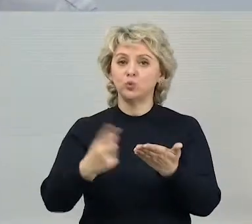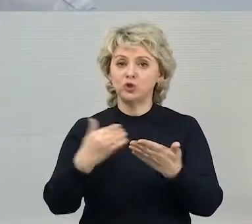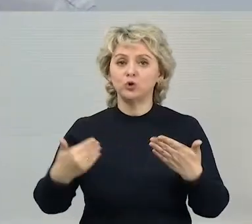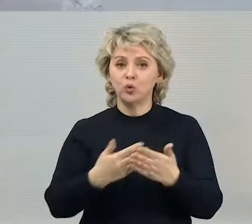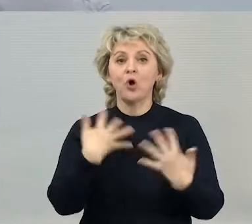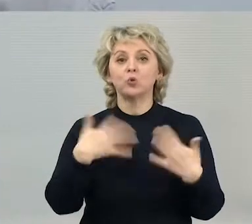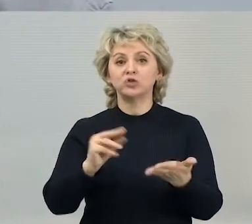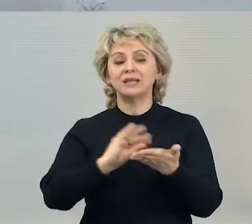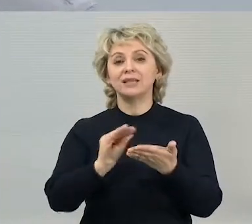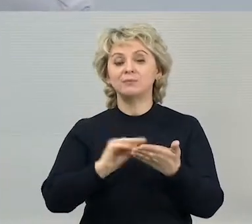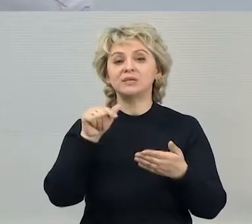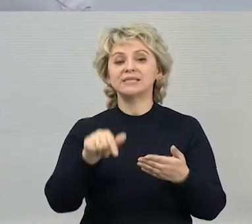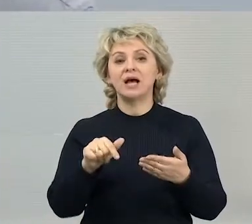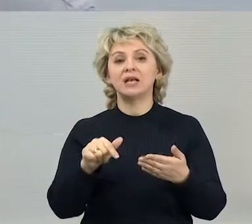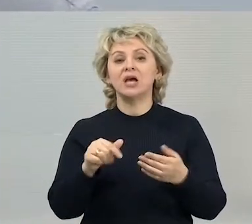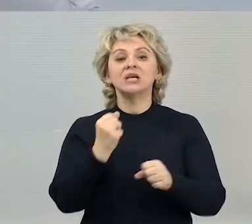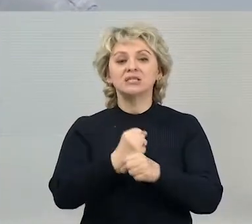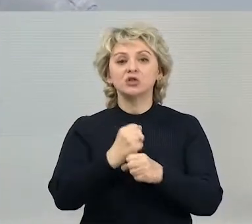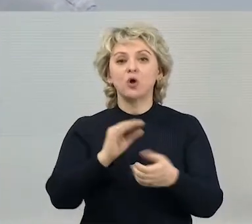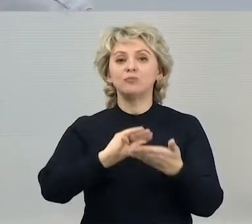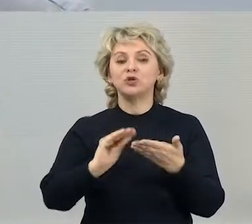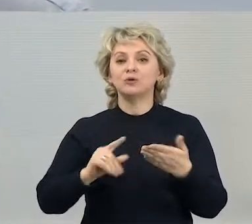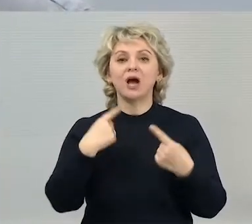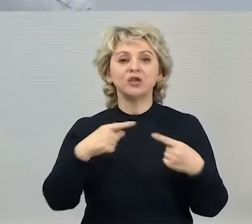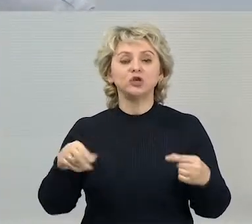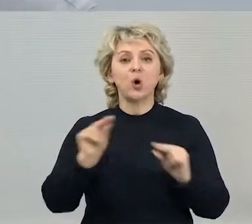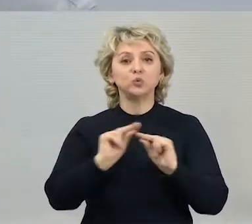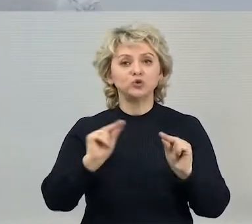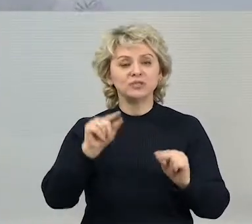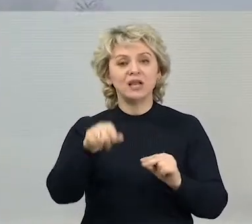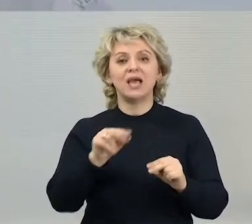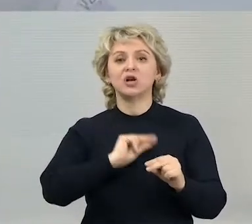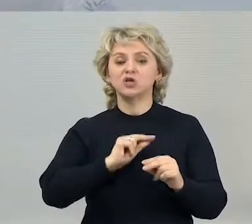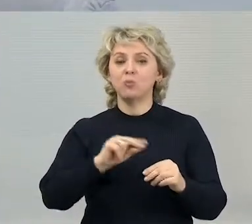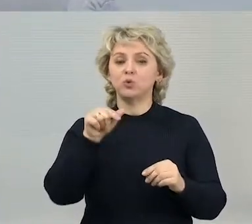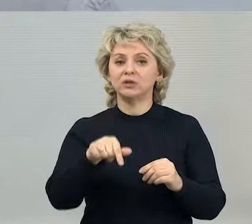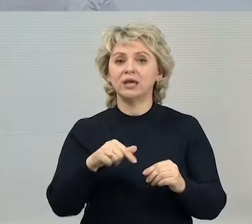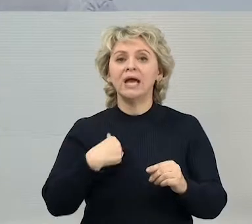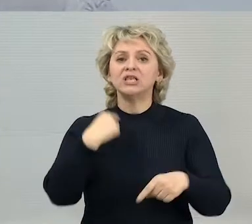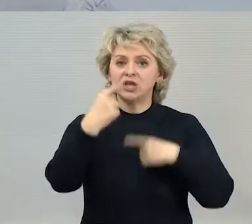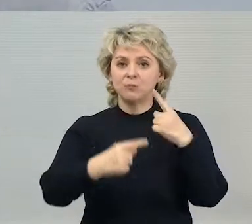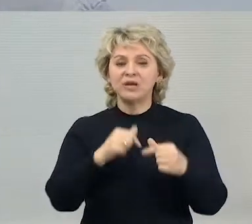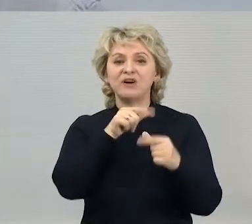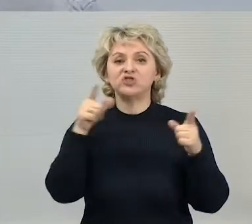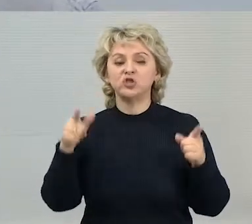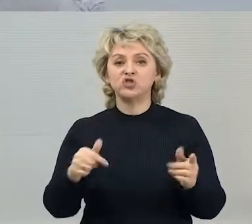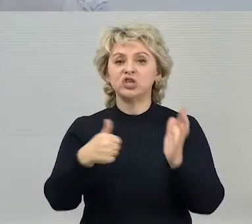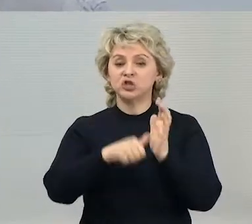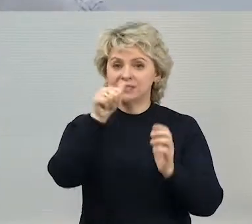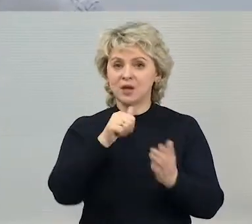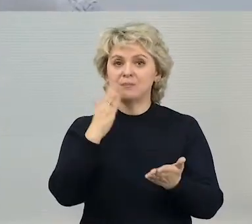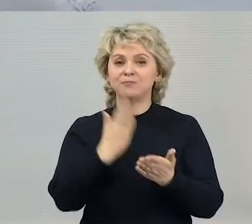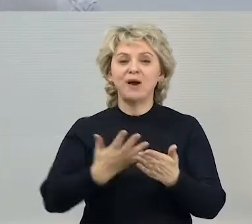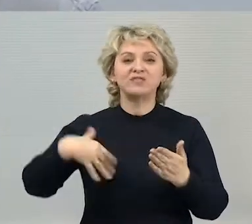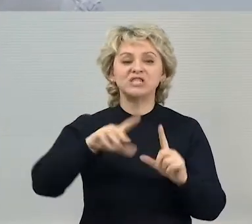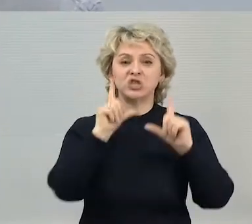новые, написали уже. Они сейчас создаются. Пишем какие-то для учителей разработки. Я непрерывно в течение уже полугода езжу по